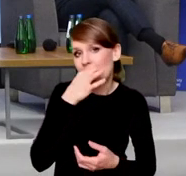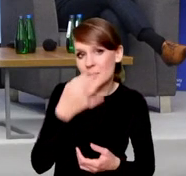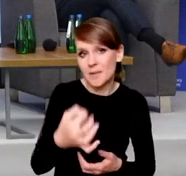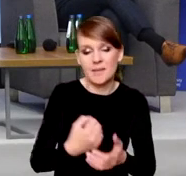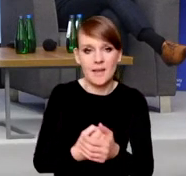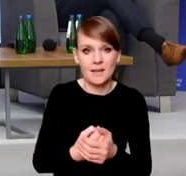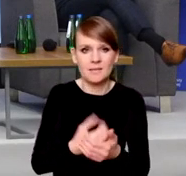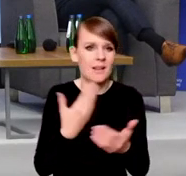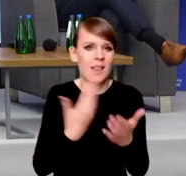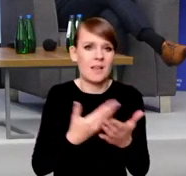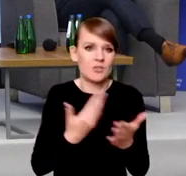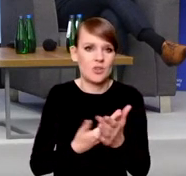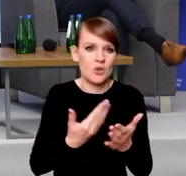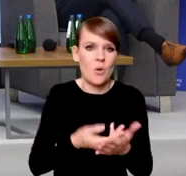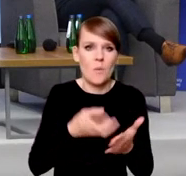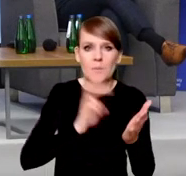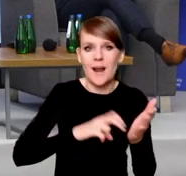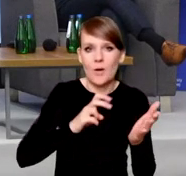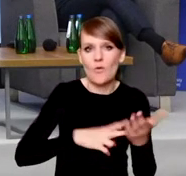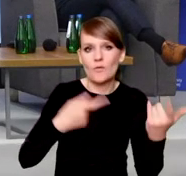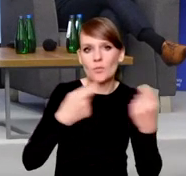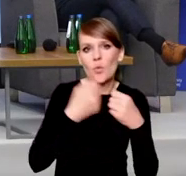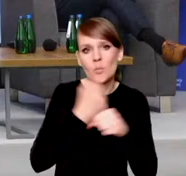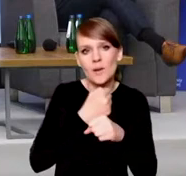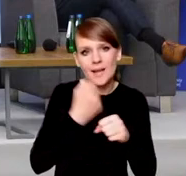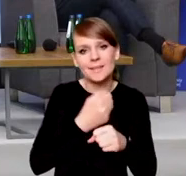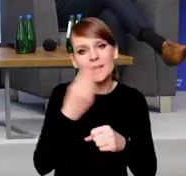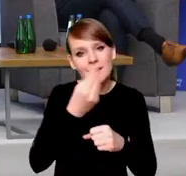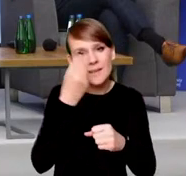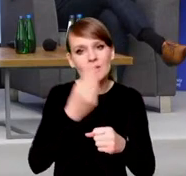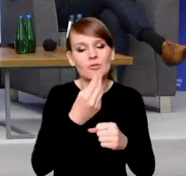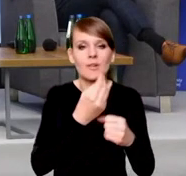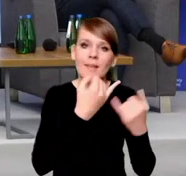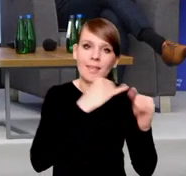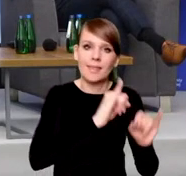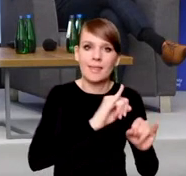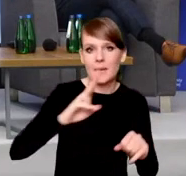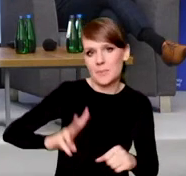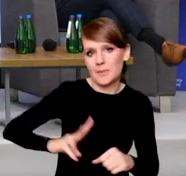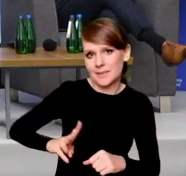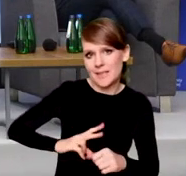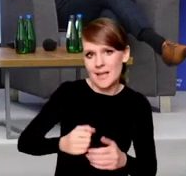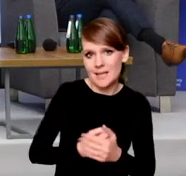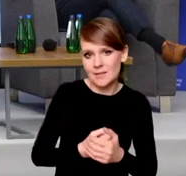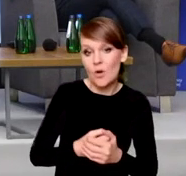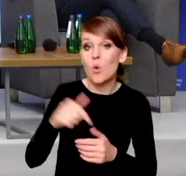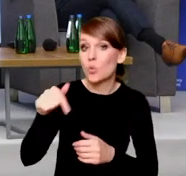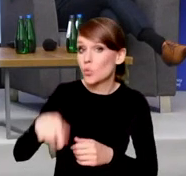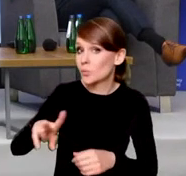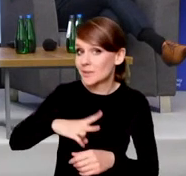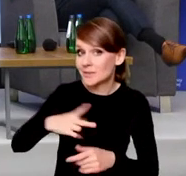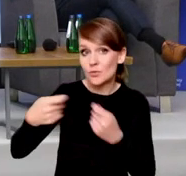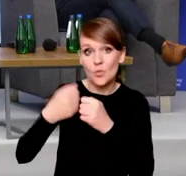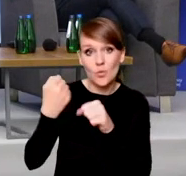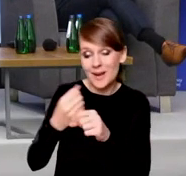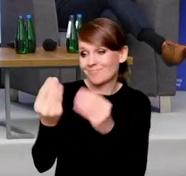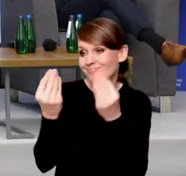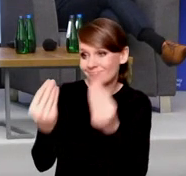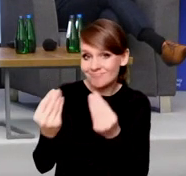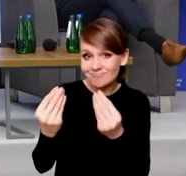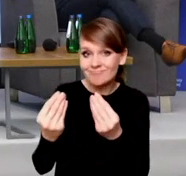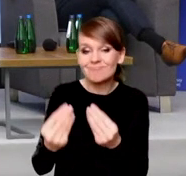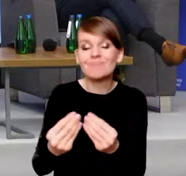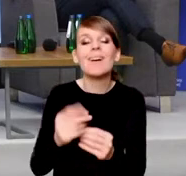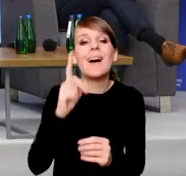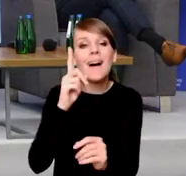tu jest współpracy z jeszcze innym ministerstwem. Z tym znakomicie się współpracuje, tylko jeszcze, żeby systemowo pewne